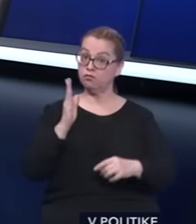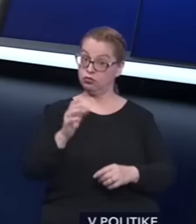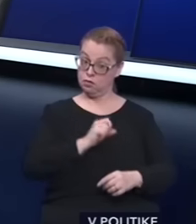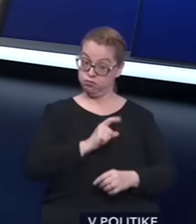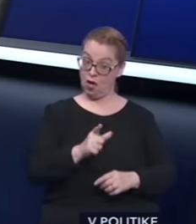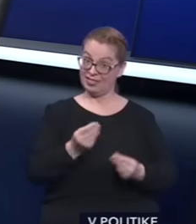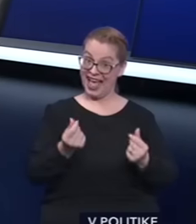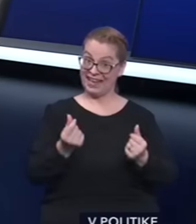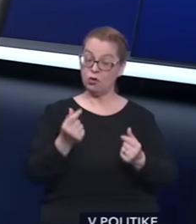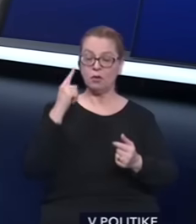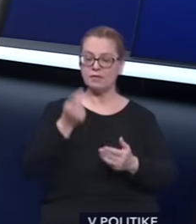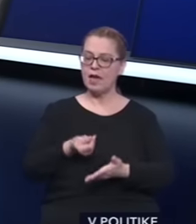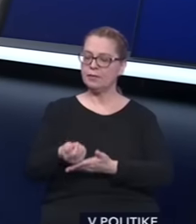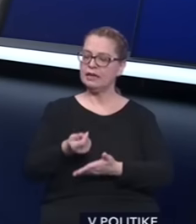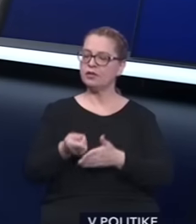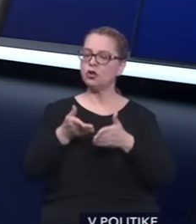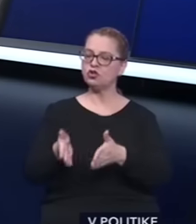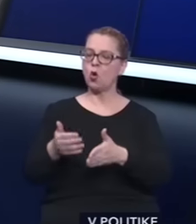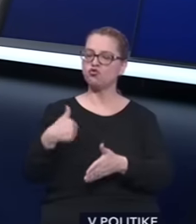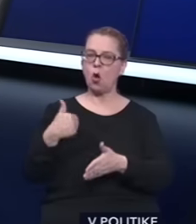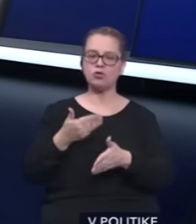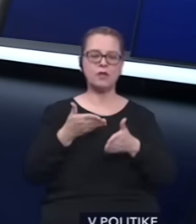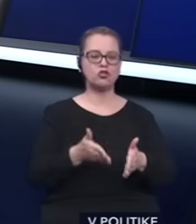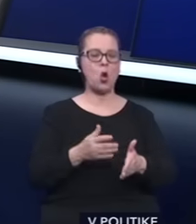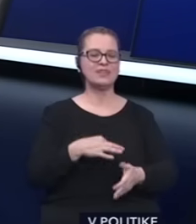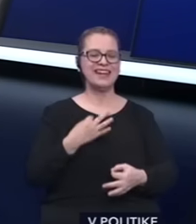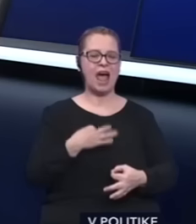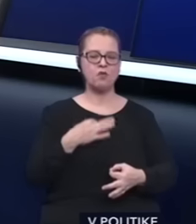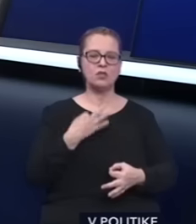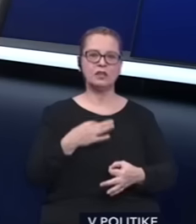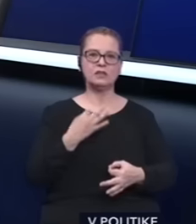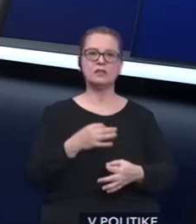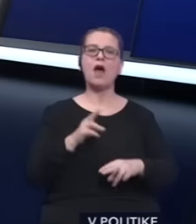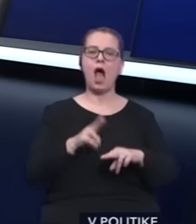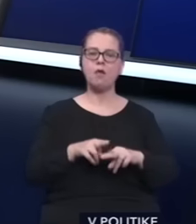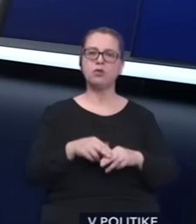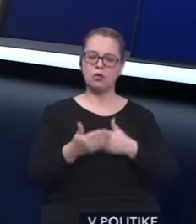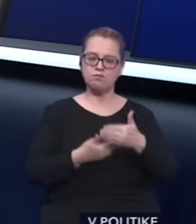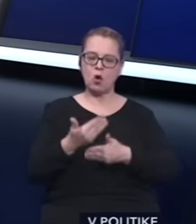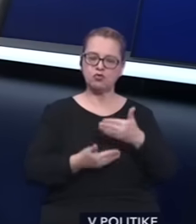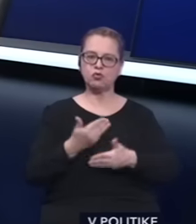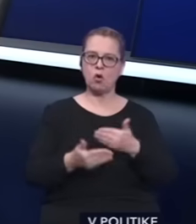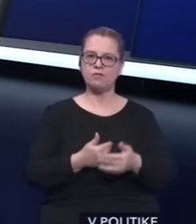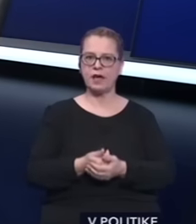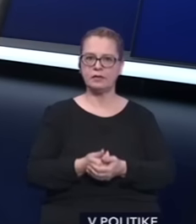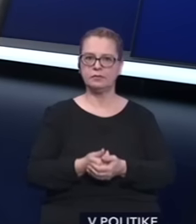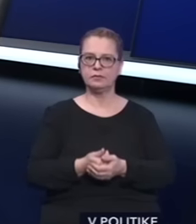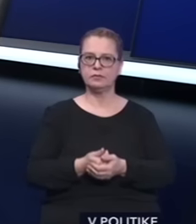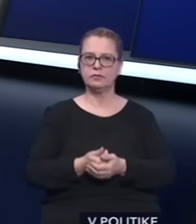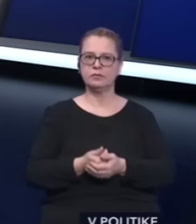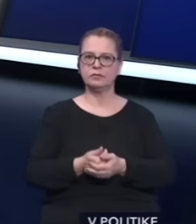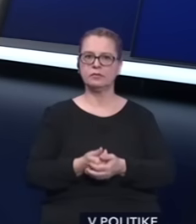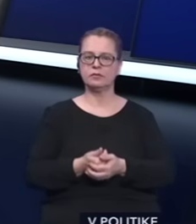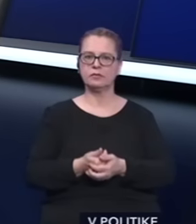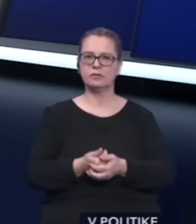ekonomiku, budeme vedieť investovať do školstva, budeme vedieť do zdravotníctva a následne potom budeme zasa produkovať financie. Takže týmto